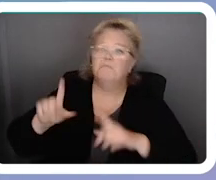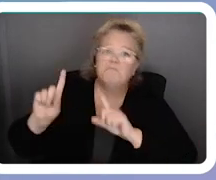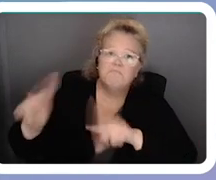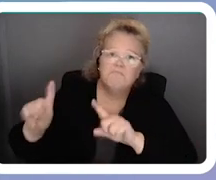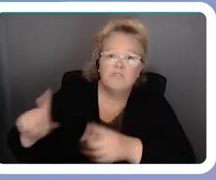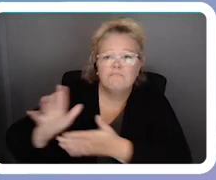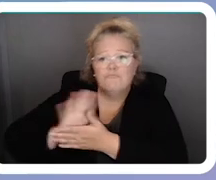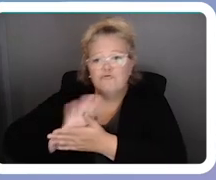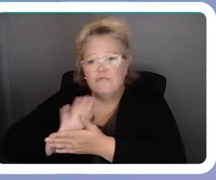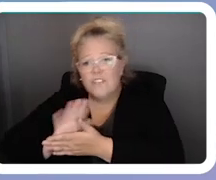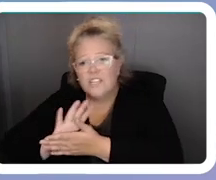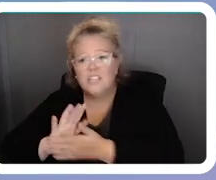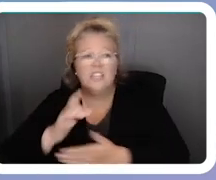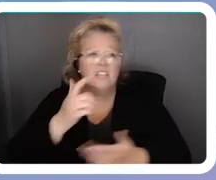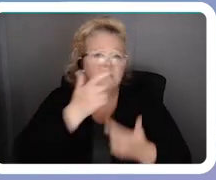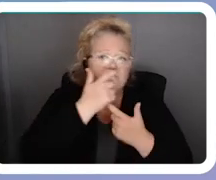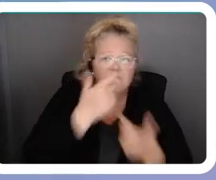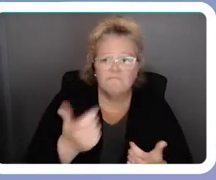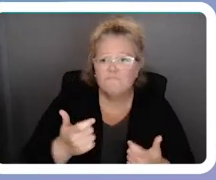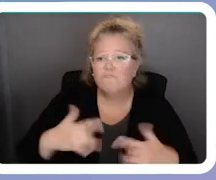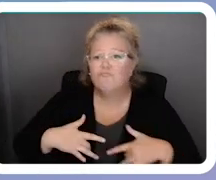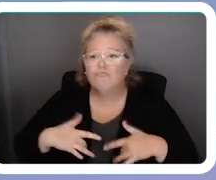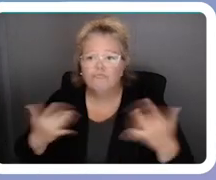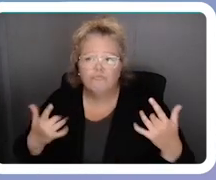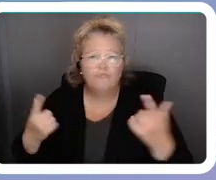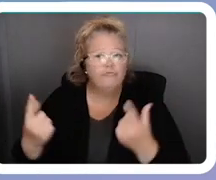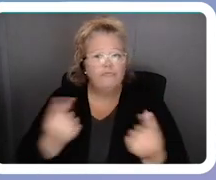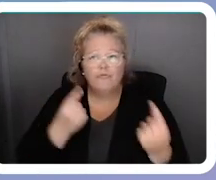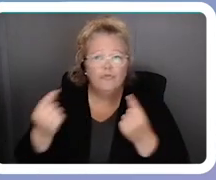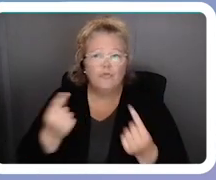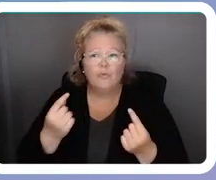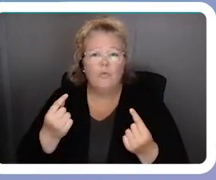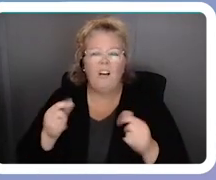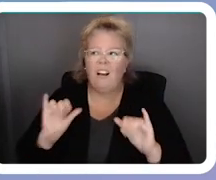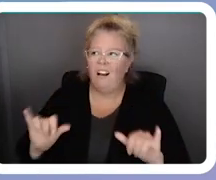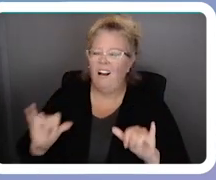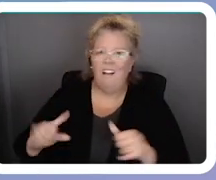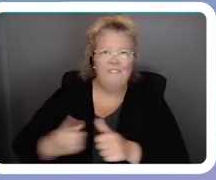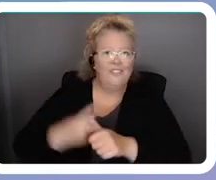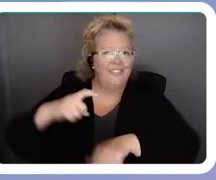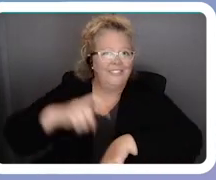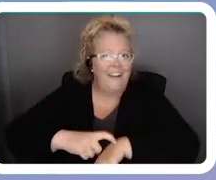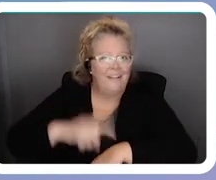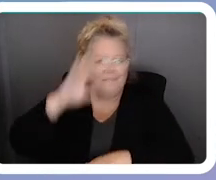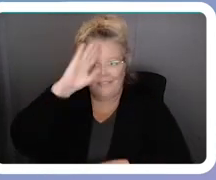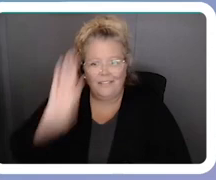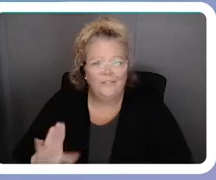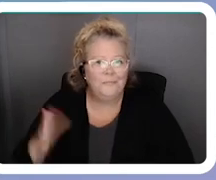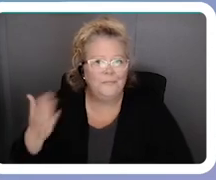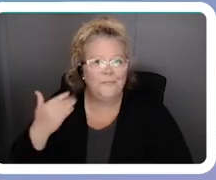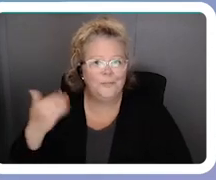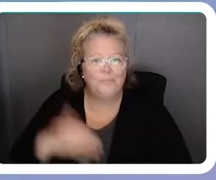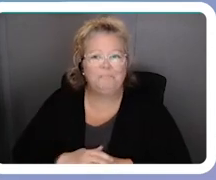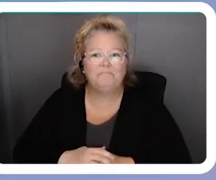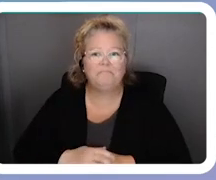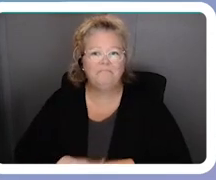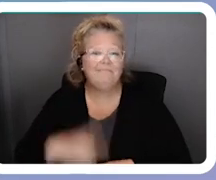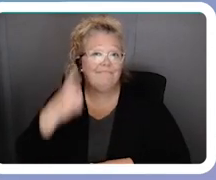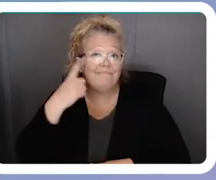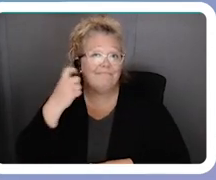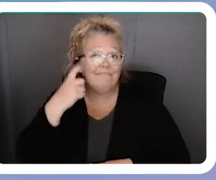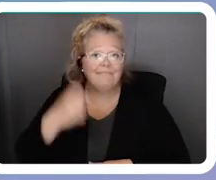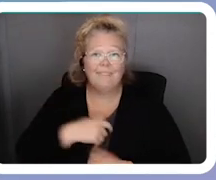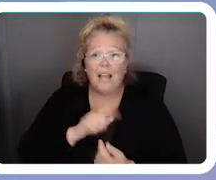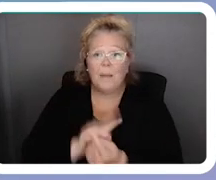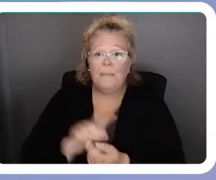σινεμά, να κάνω όλα όσα ήθελα να κάνω και δεν είχα ποτέ αυτή την ευκαιρία.